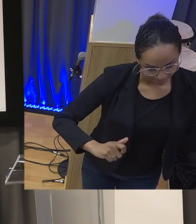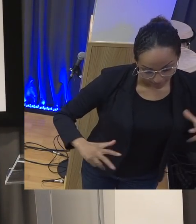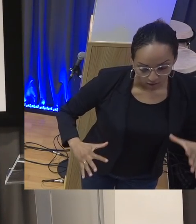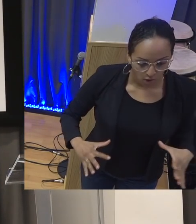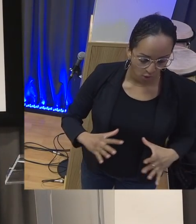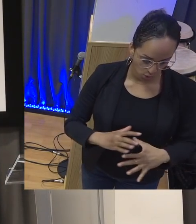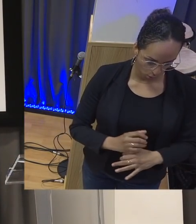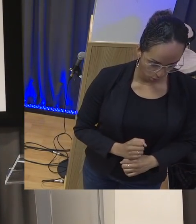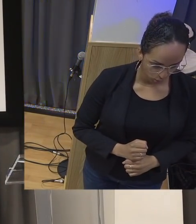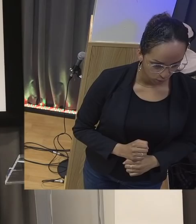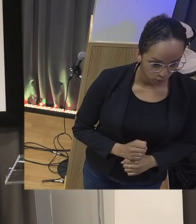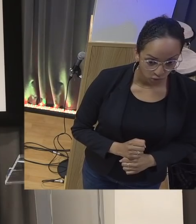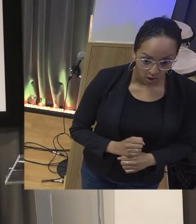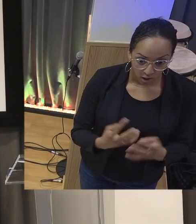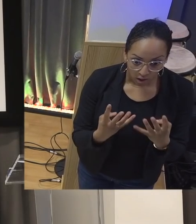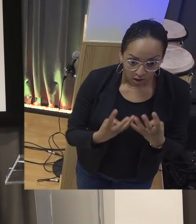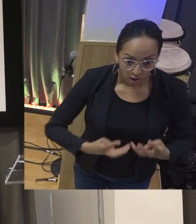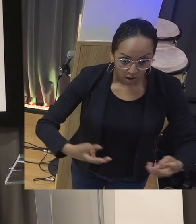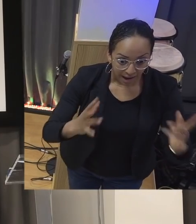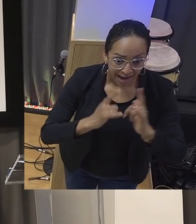L'église était enflammée.